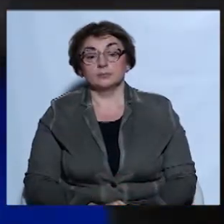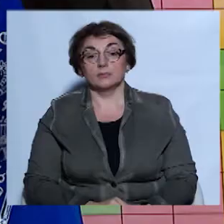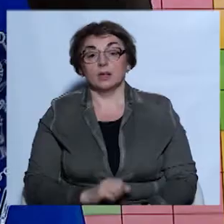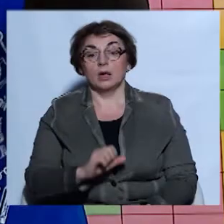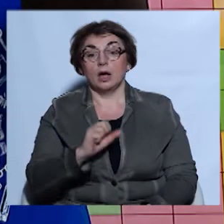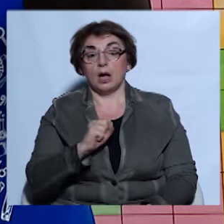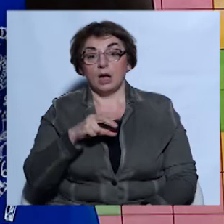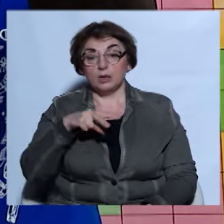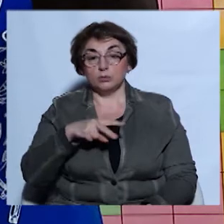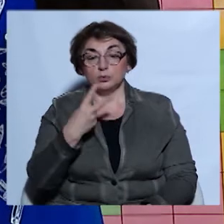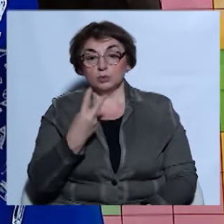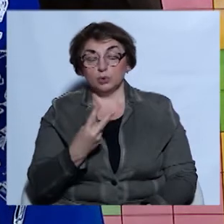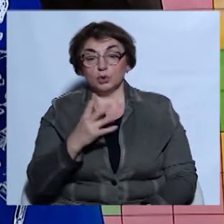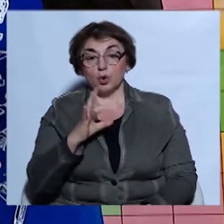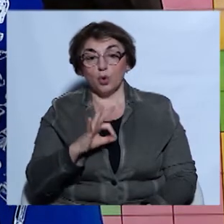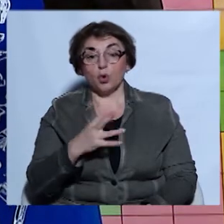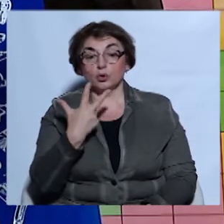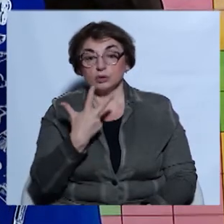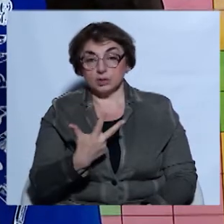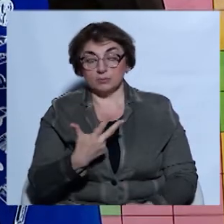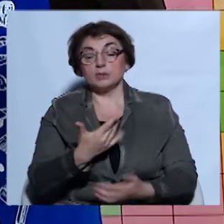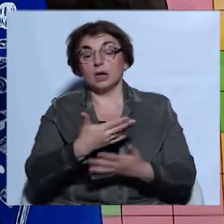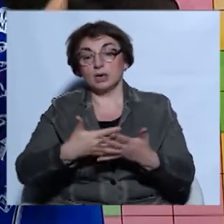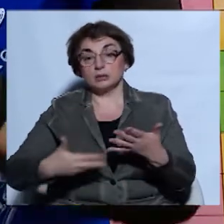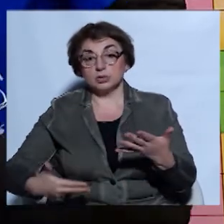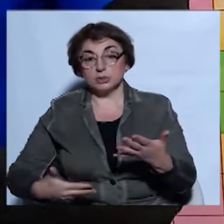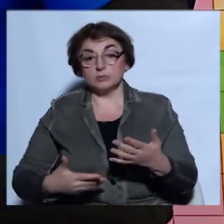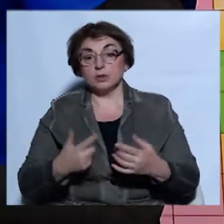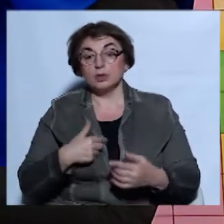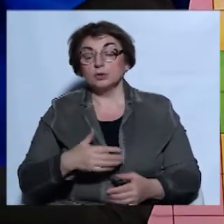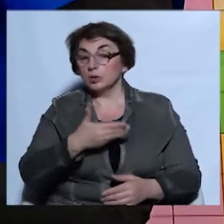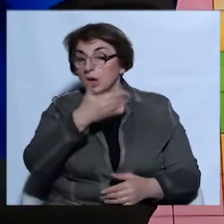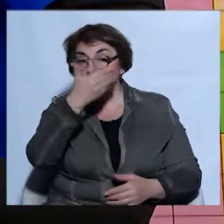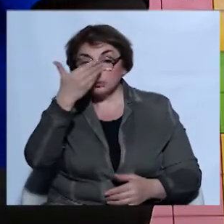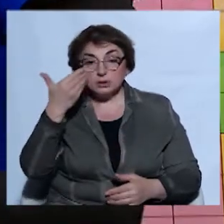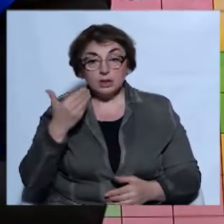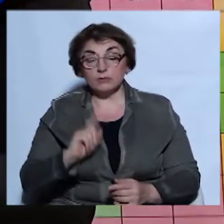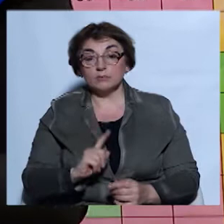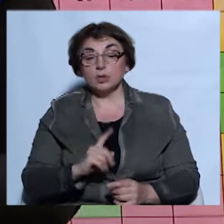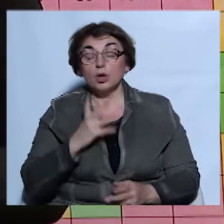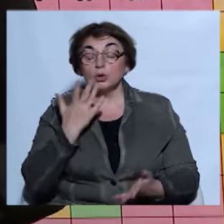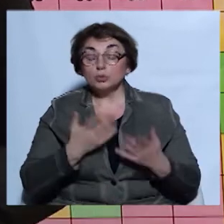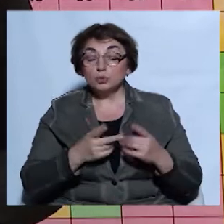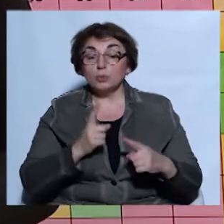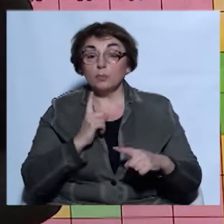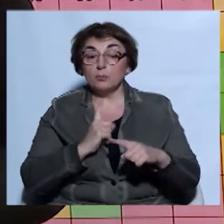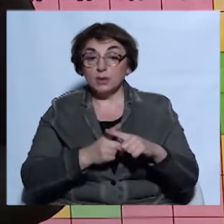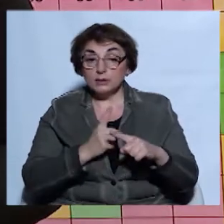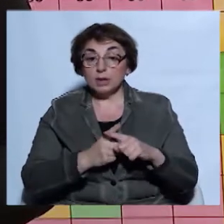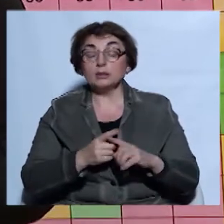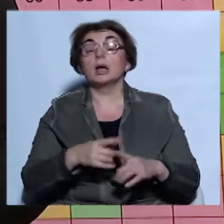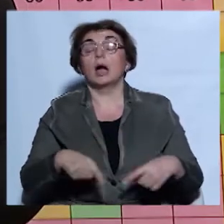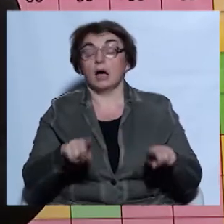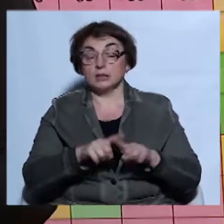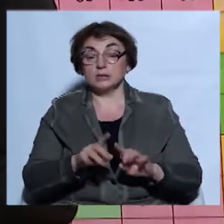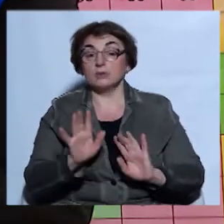ალუმინ 2O3 და ასე შემდეგ. ჩვენ არ უნდა დაგვავიწყდეს, რომ თუ მეტალი არის და